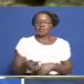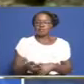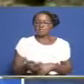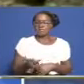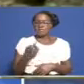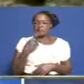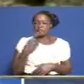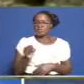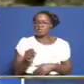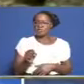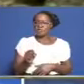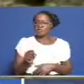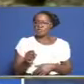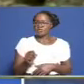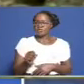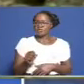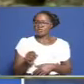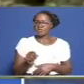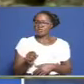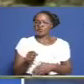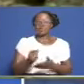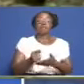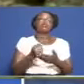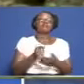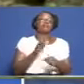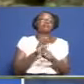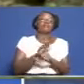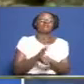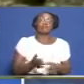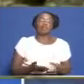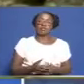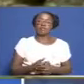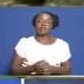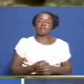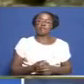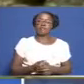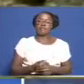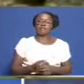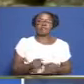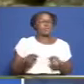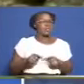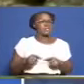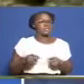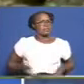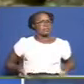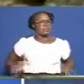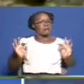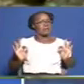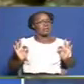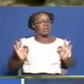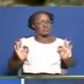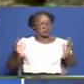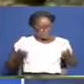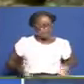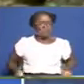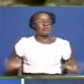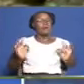So, si inanisaidia sana. I cannot be broke. Mimi siwezi kuwa broke na hii